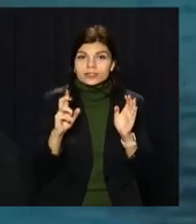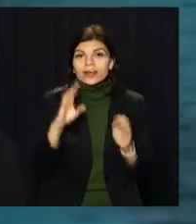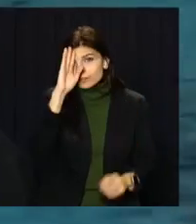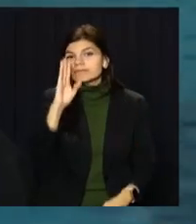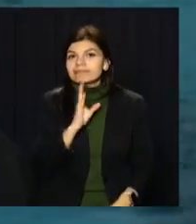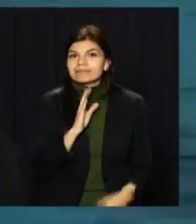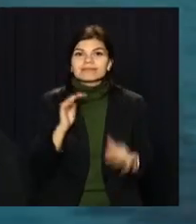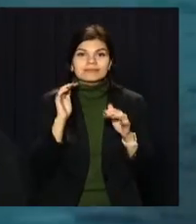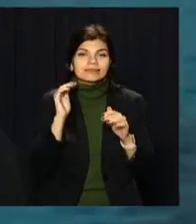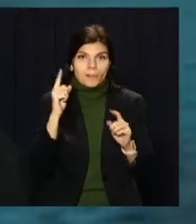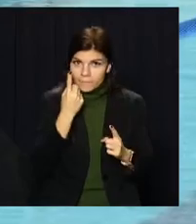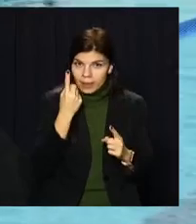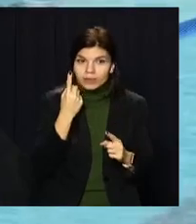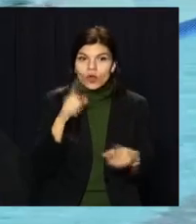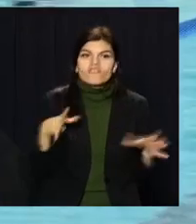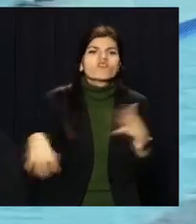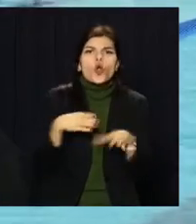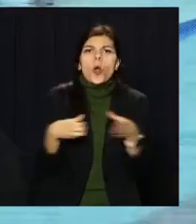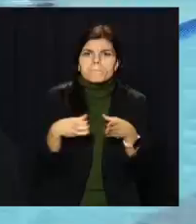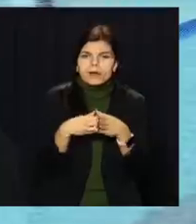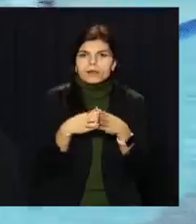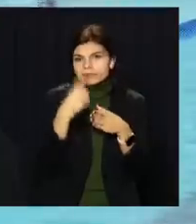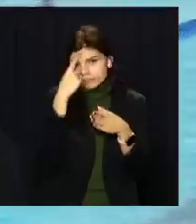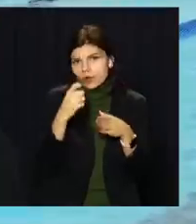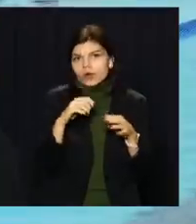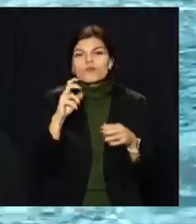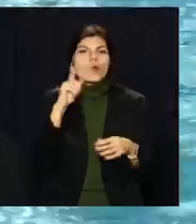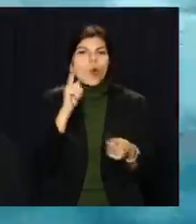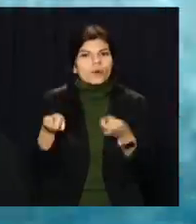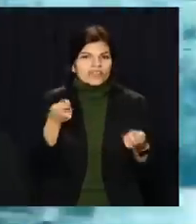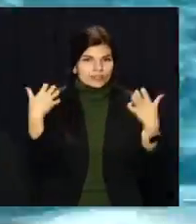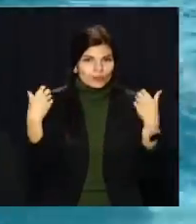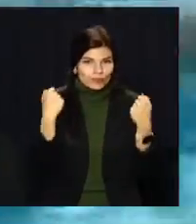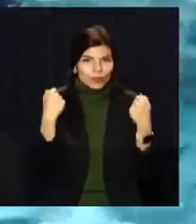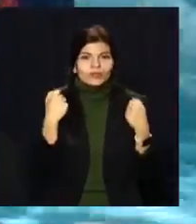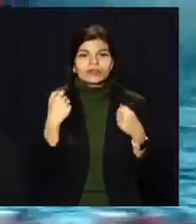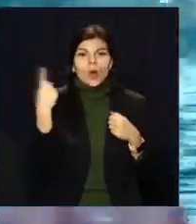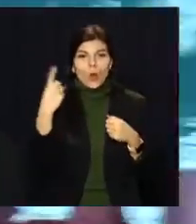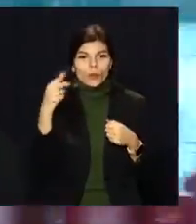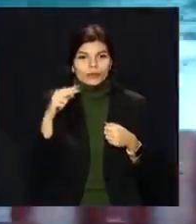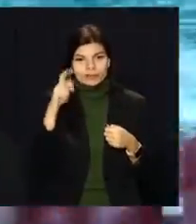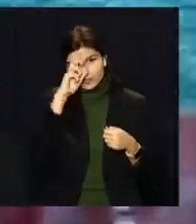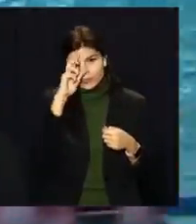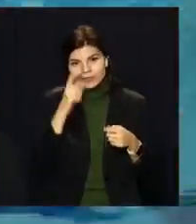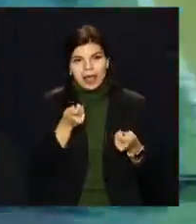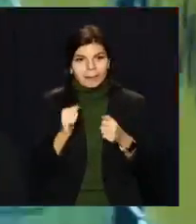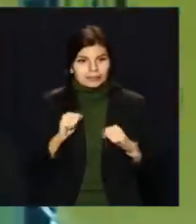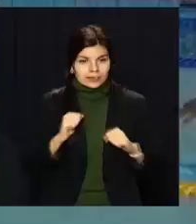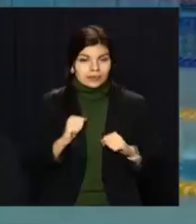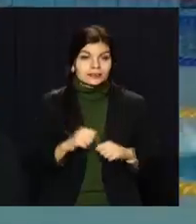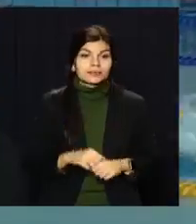бронзових. Хлопці та дівчата також взяли перше загальнокомандне місце, повідомили в управлінні молоді і спорту